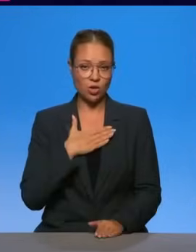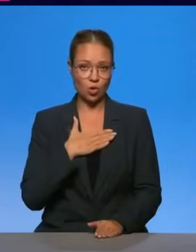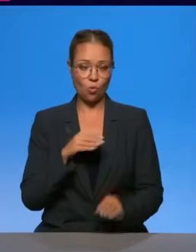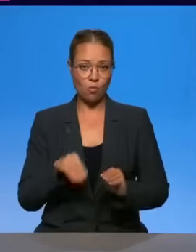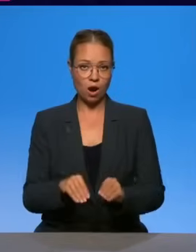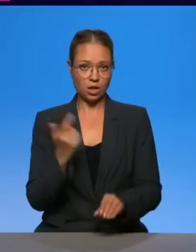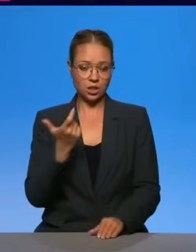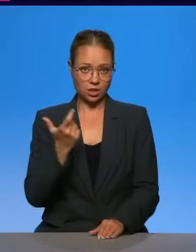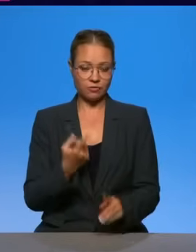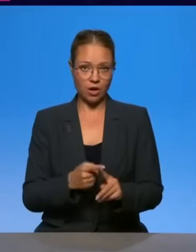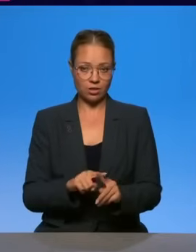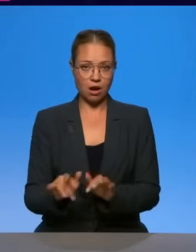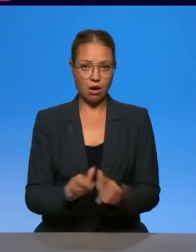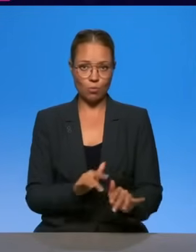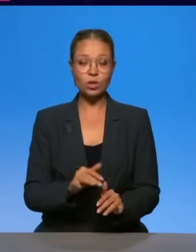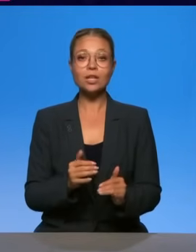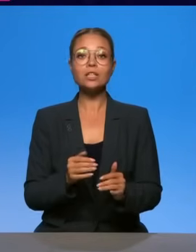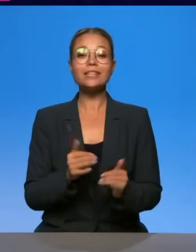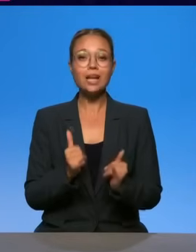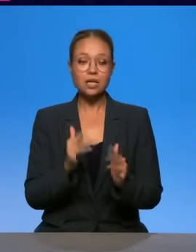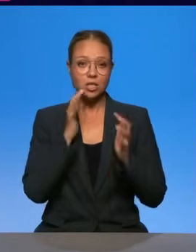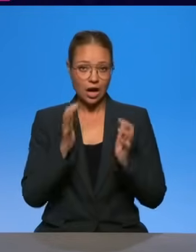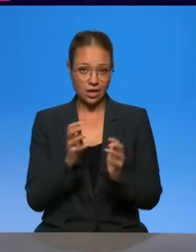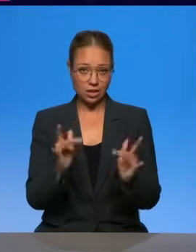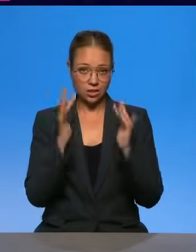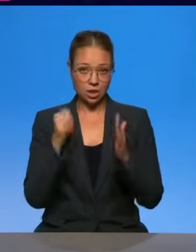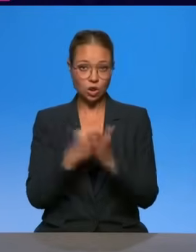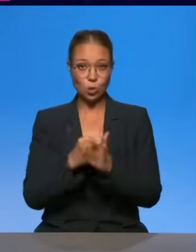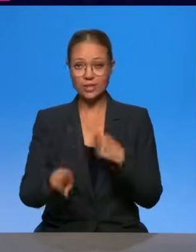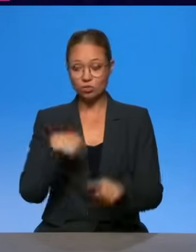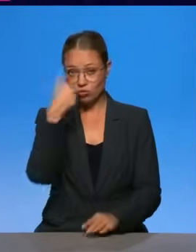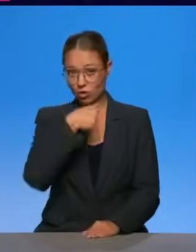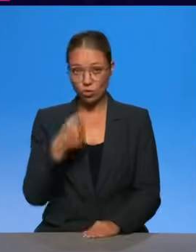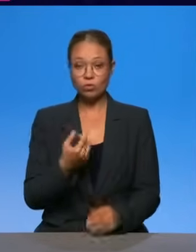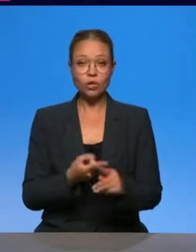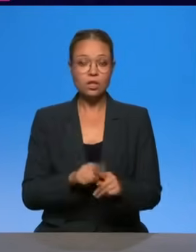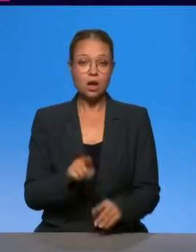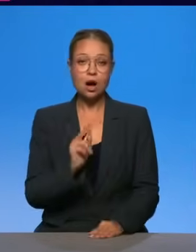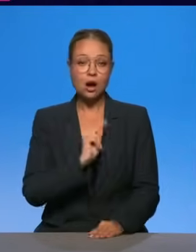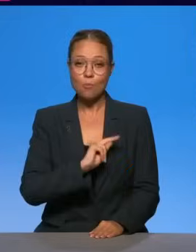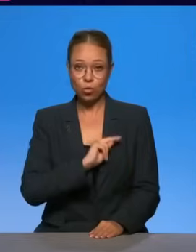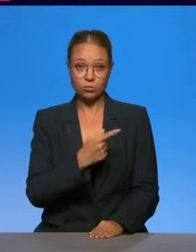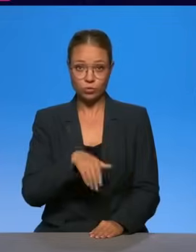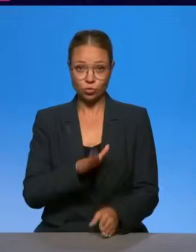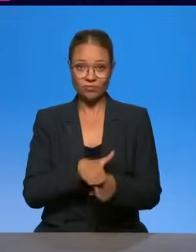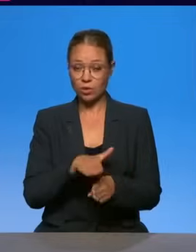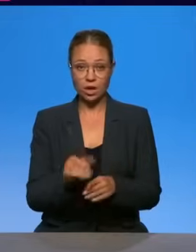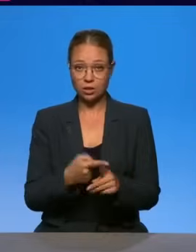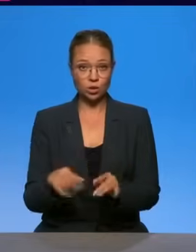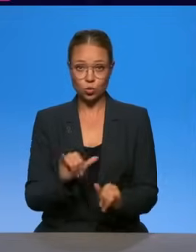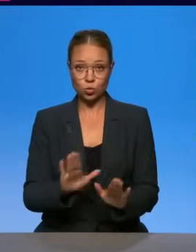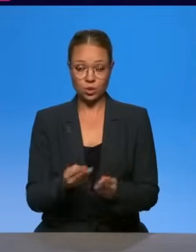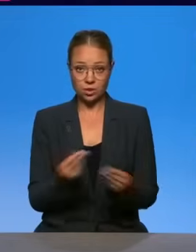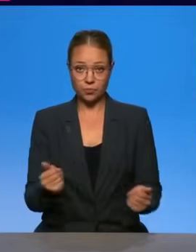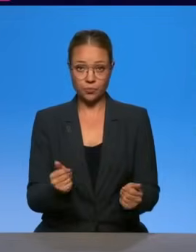сад довести до следующего года, работы, которые мы будем выполнять, они никуда не денутся. Соответственно, затраты мы будем нести,